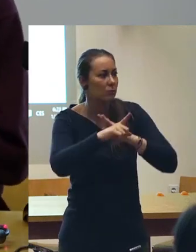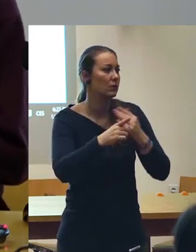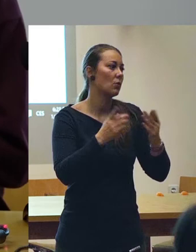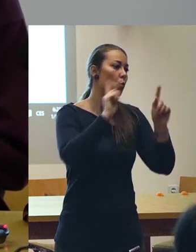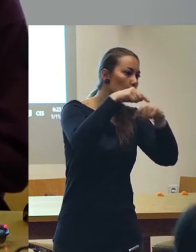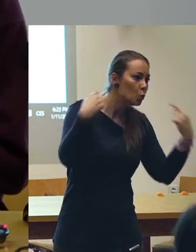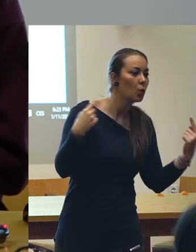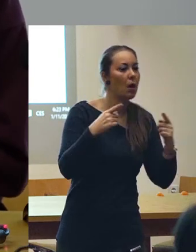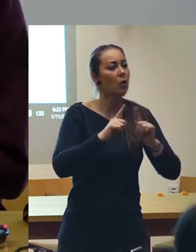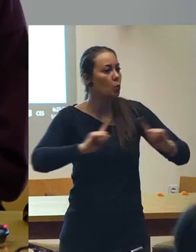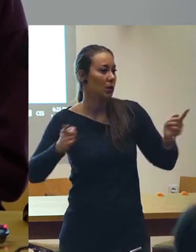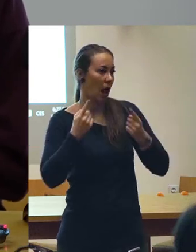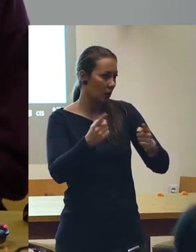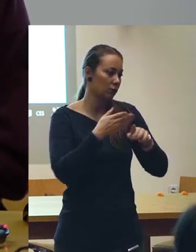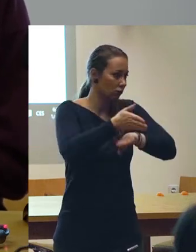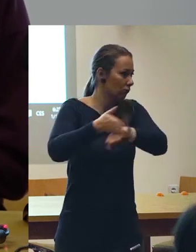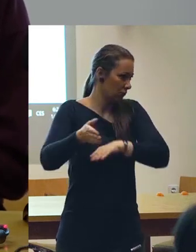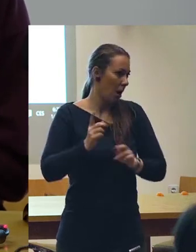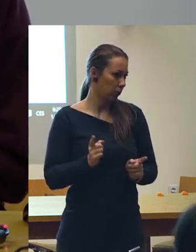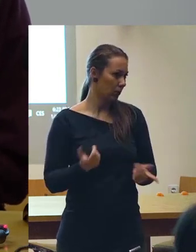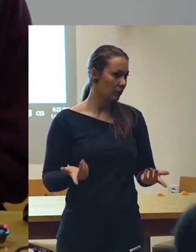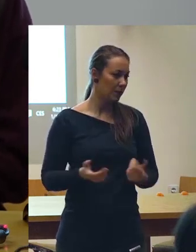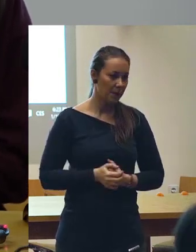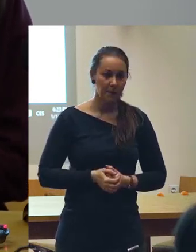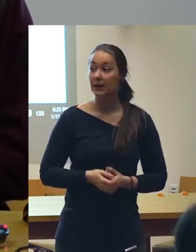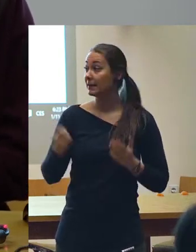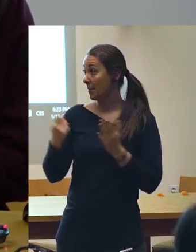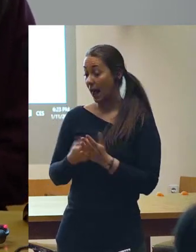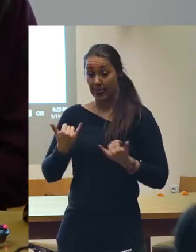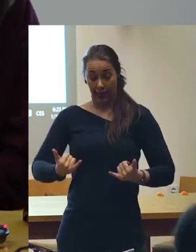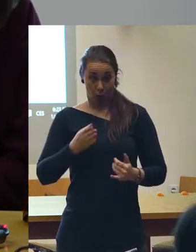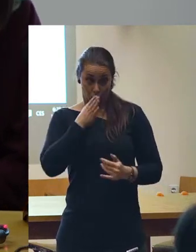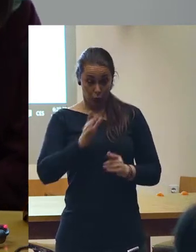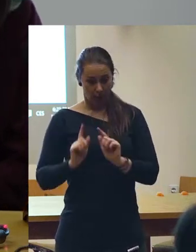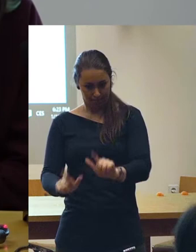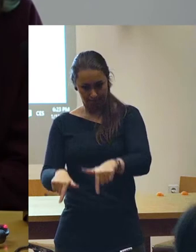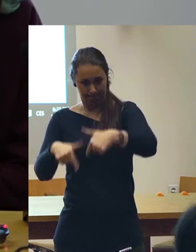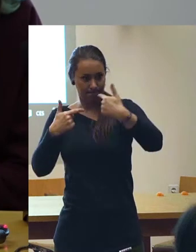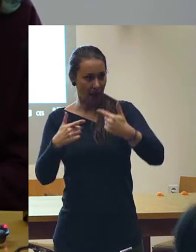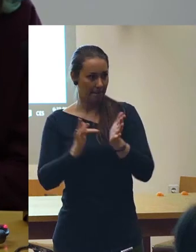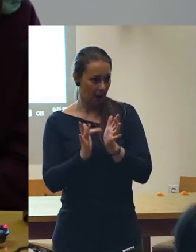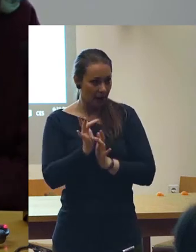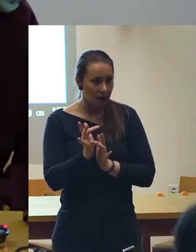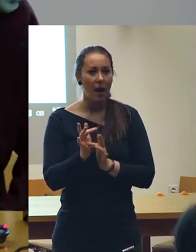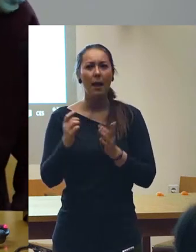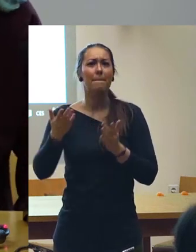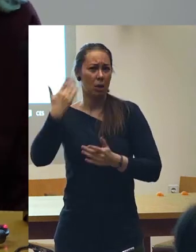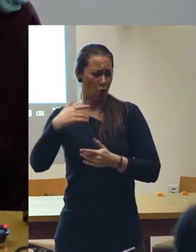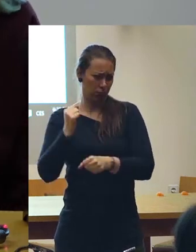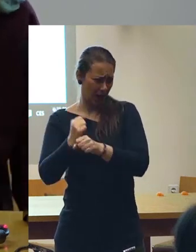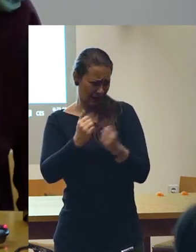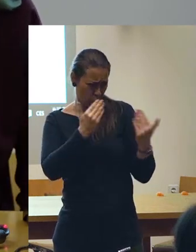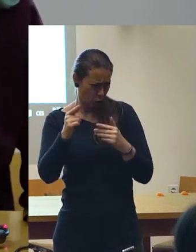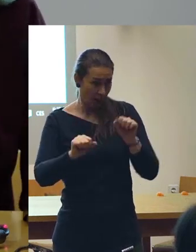budeme navazovat teďka s Marií, která teda dříve spolupracovala, nebo pracovala v Garáž muzeu a teďka s nima spolupracuje externě a